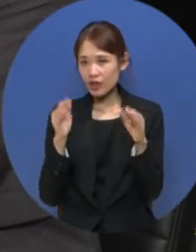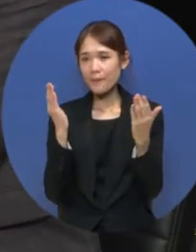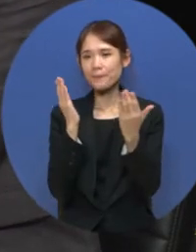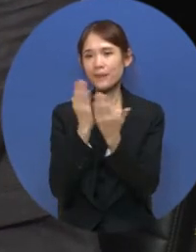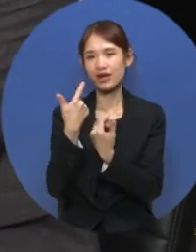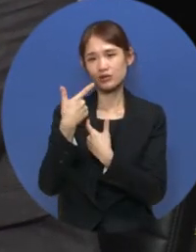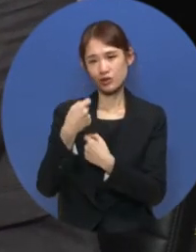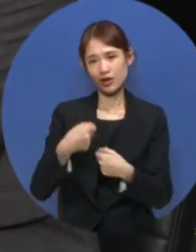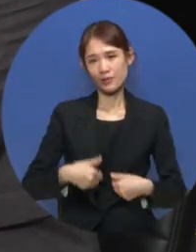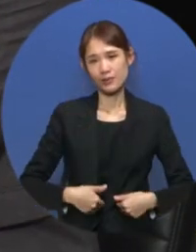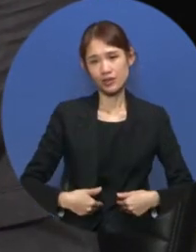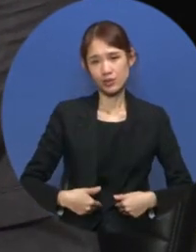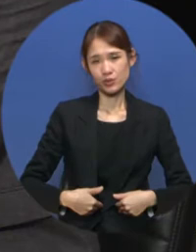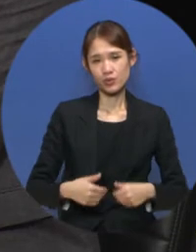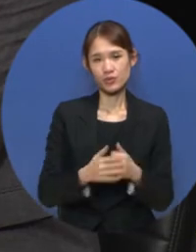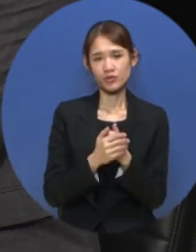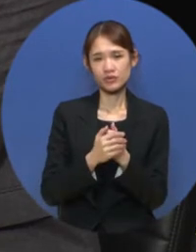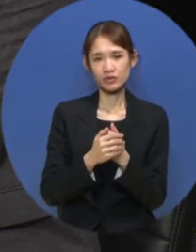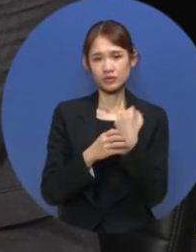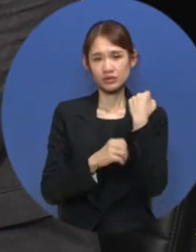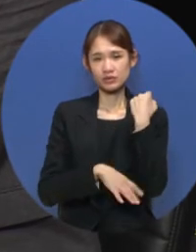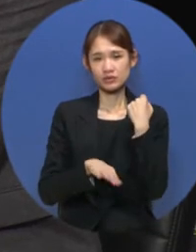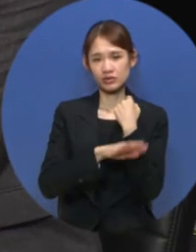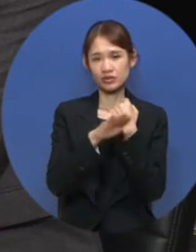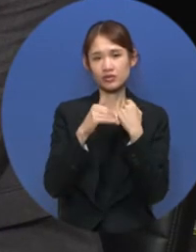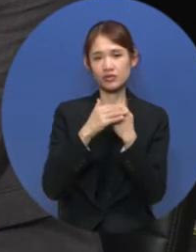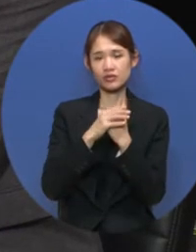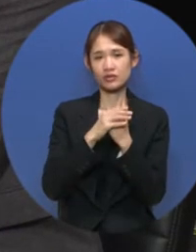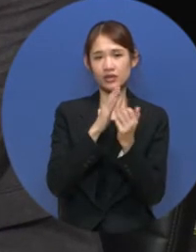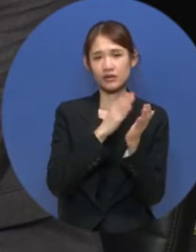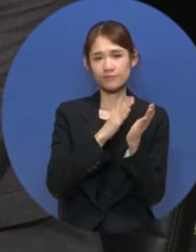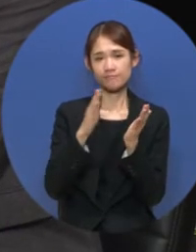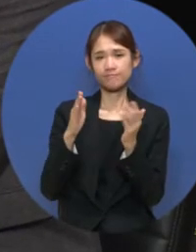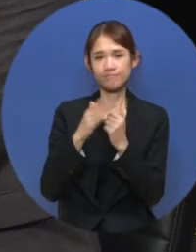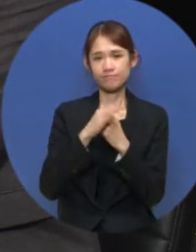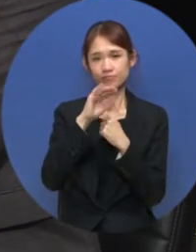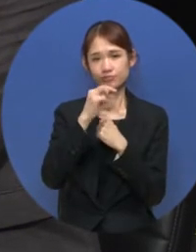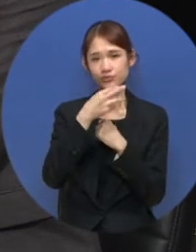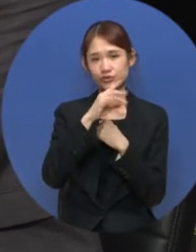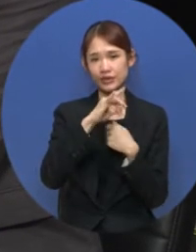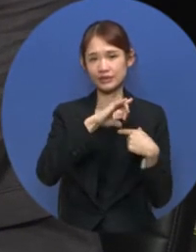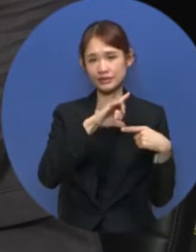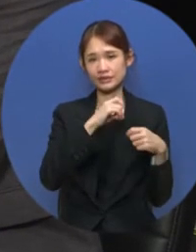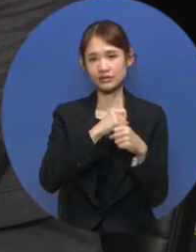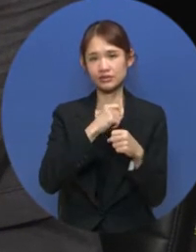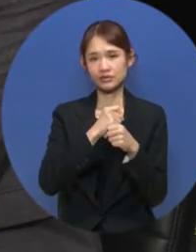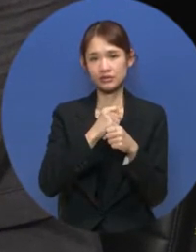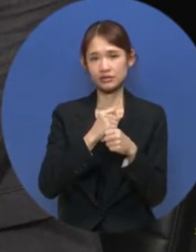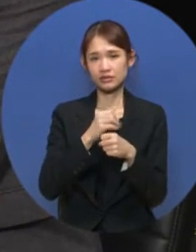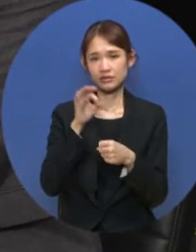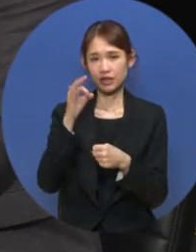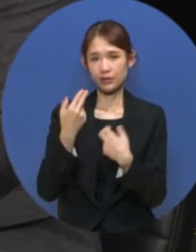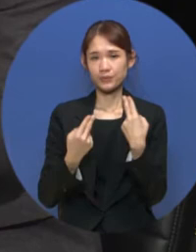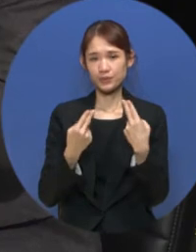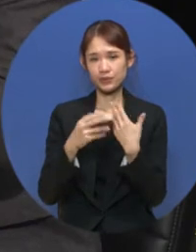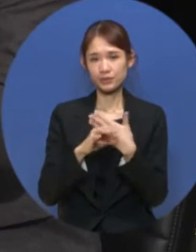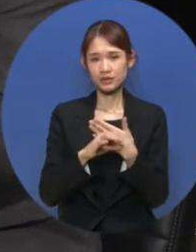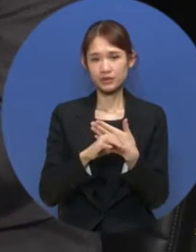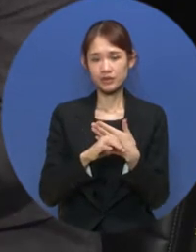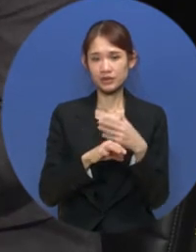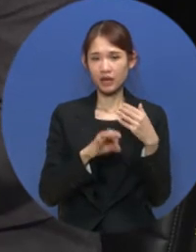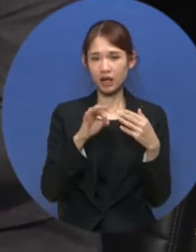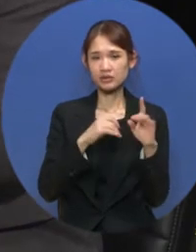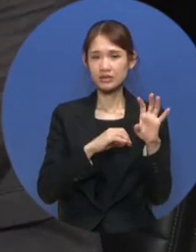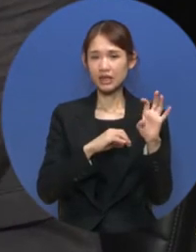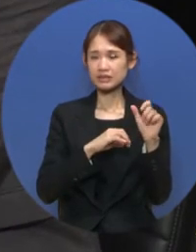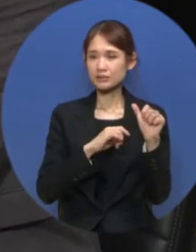또 맞춰야 되기 때문에 네. 그래서 기존에 저희가 전개하고 있는 이제 브랜드들에 비해 가지고 가격은 한 40에서 50%